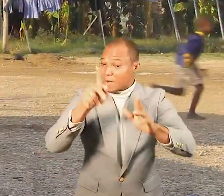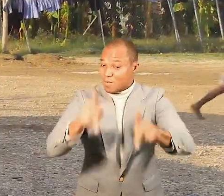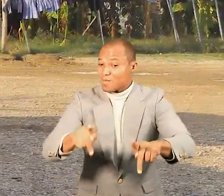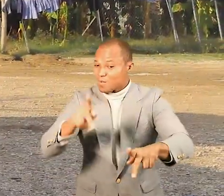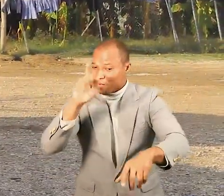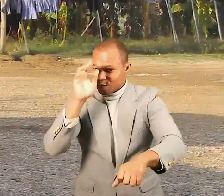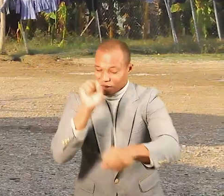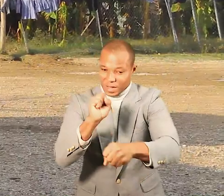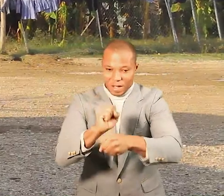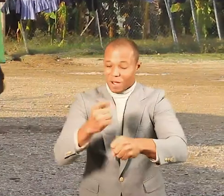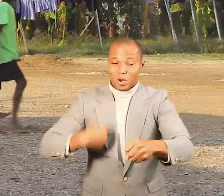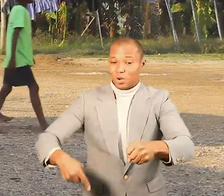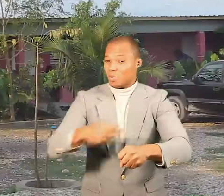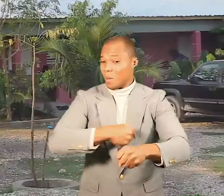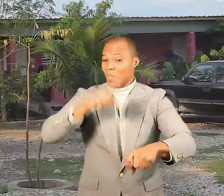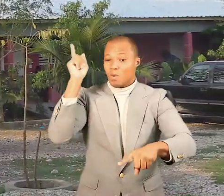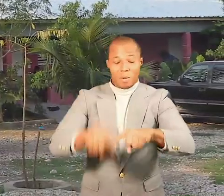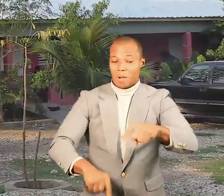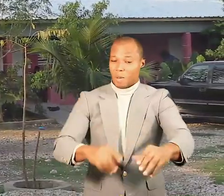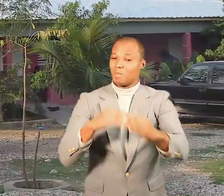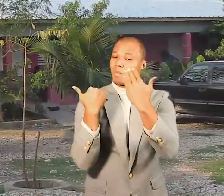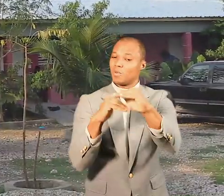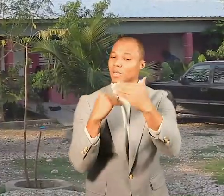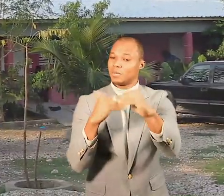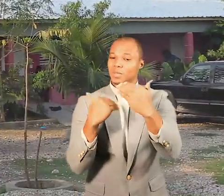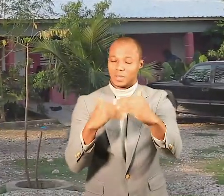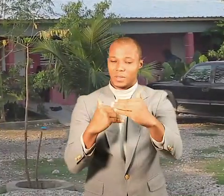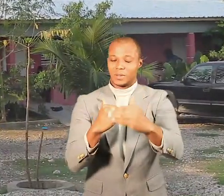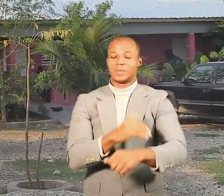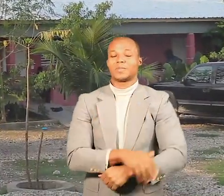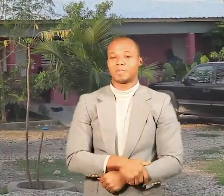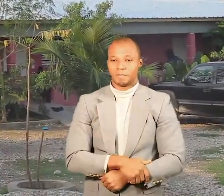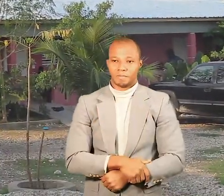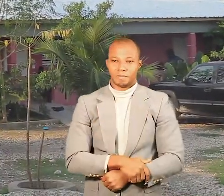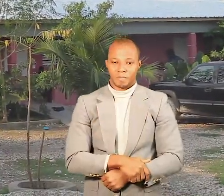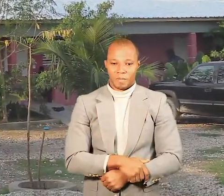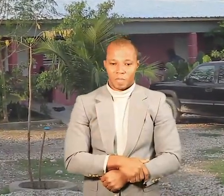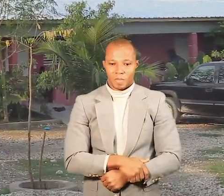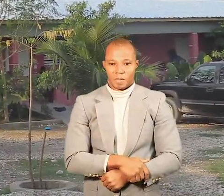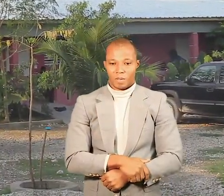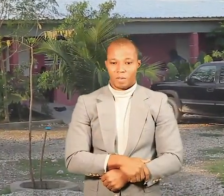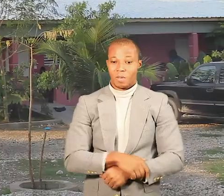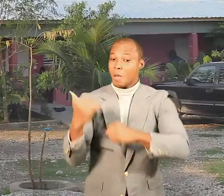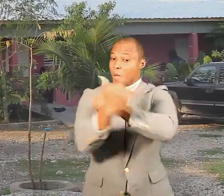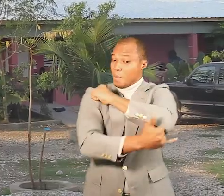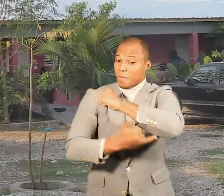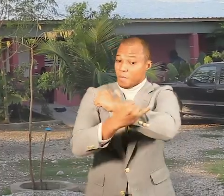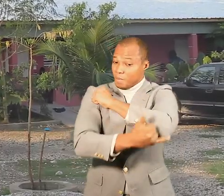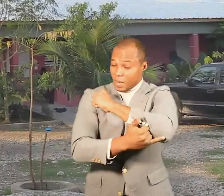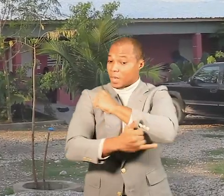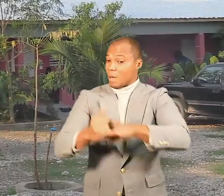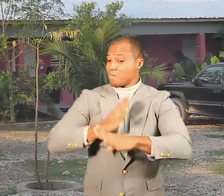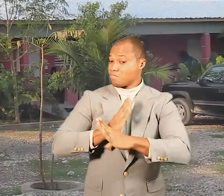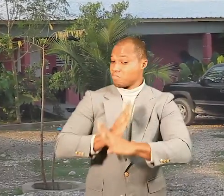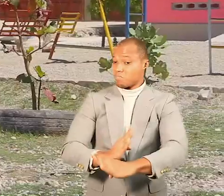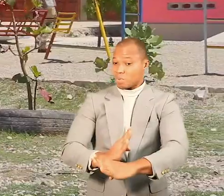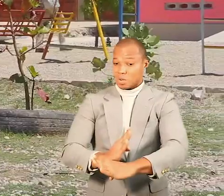coûté, ça permet que nous limiter, nous traverser une crise très difficile, surtout dans un pays local là qui sont